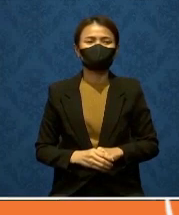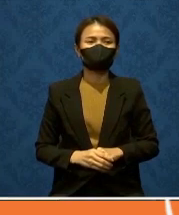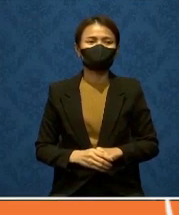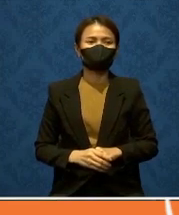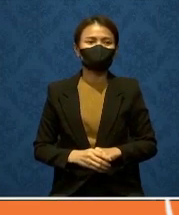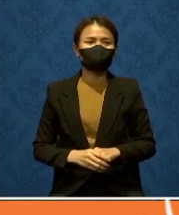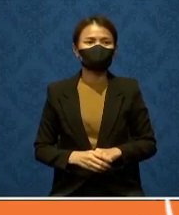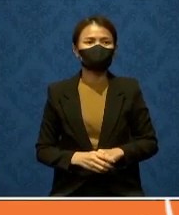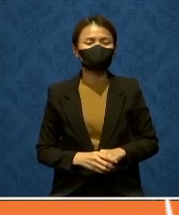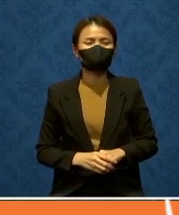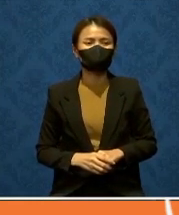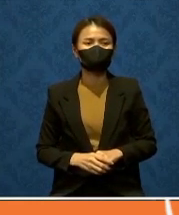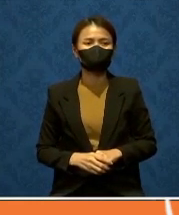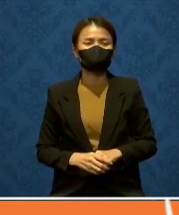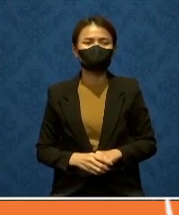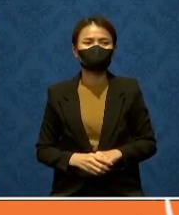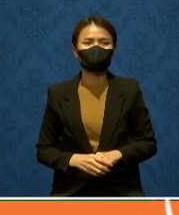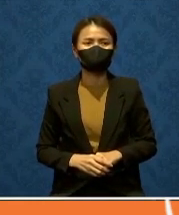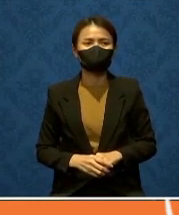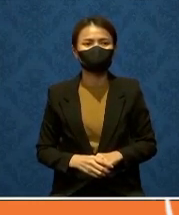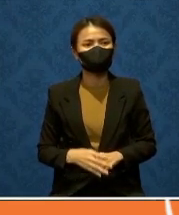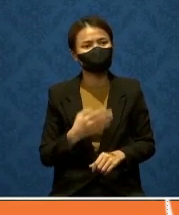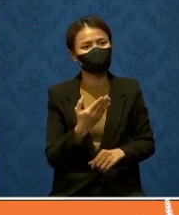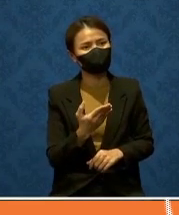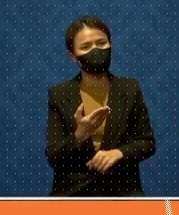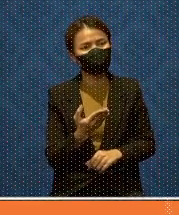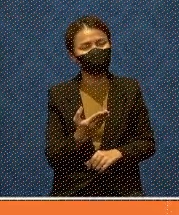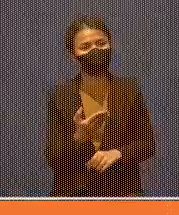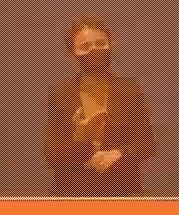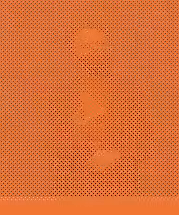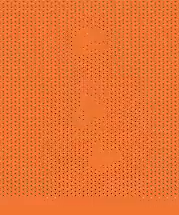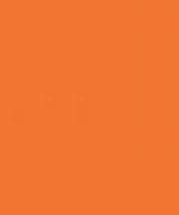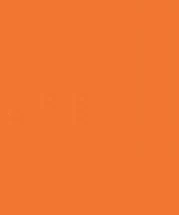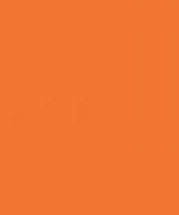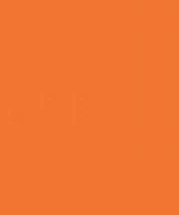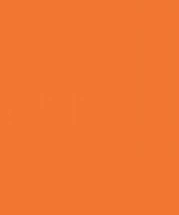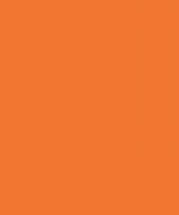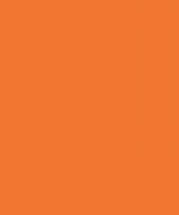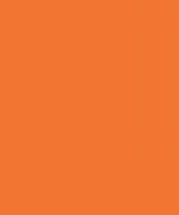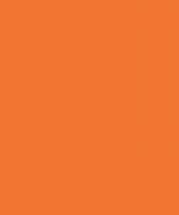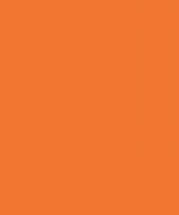พอดีท่านรัฐมนตรีอยู่แล้วนะครับผมคิดว่าสิ่งที่ท่านพูดมานั้นก็ ท่านประธานครับ ตีโดยตรง